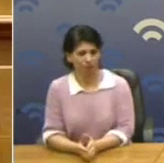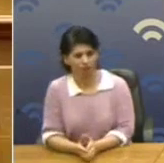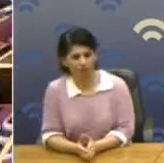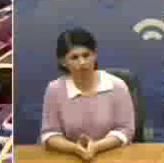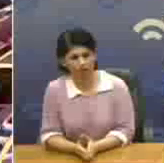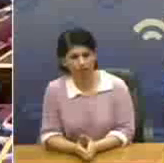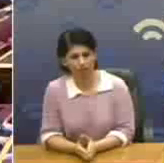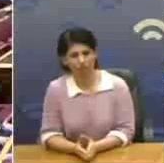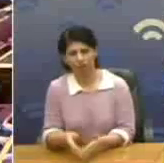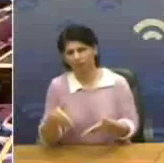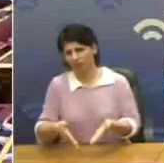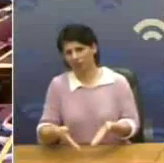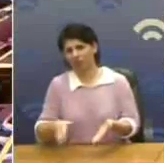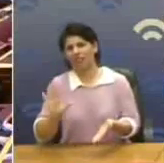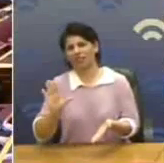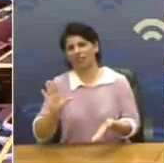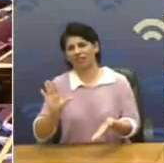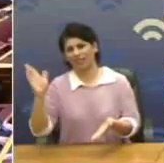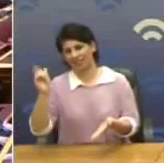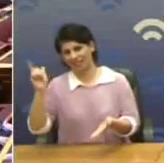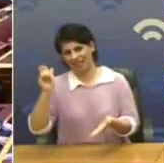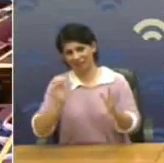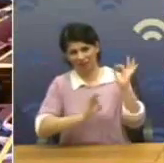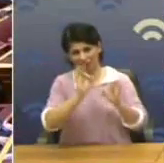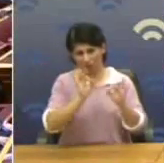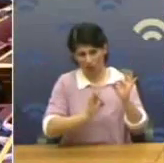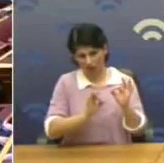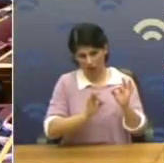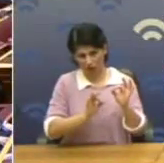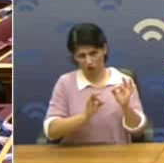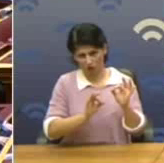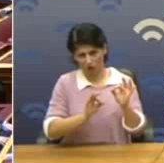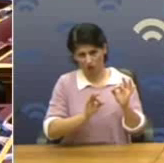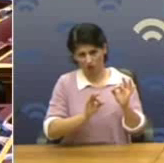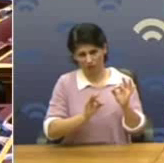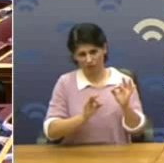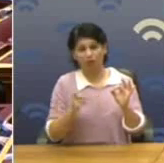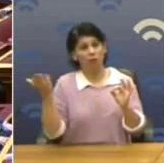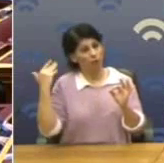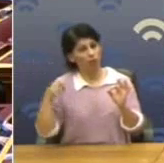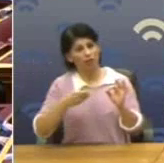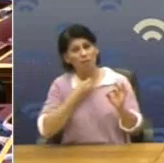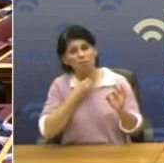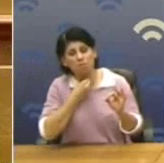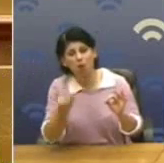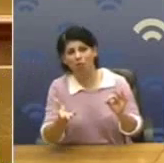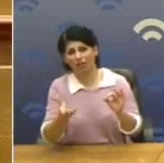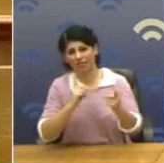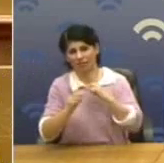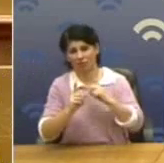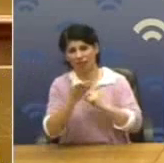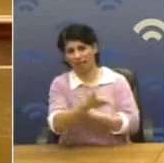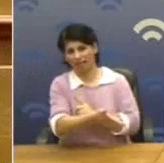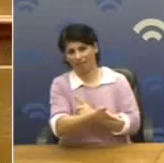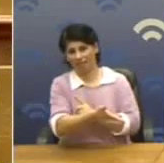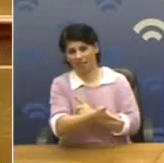Τώρα δεν είναι οι συντάξεις με το μακεδονικό, το οποίο ήταν μια προοδοτική συμφωνία για εσάς, την